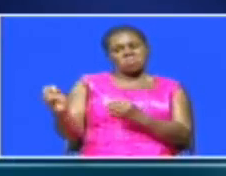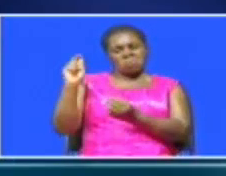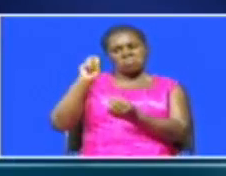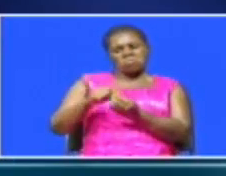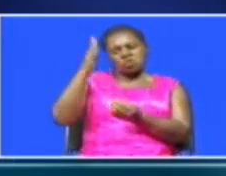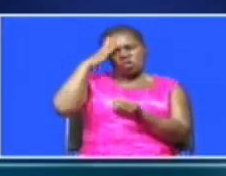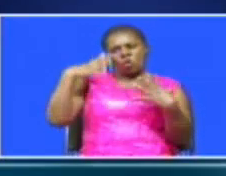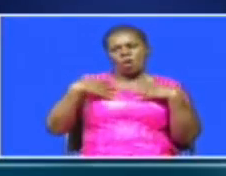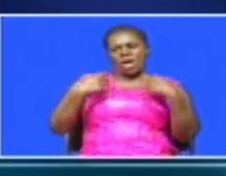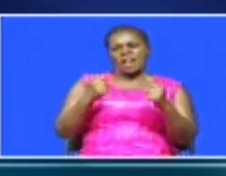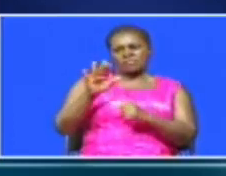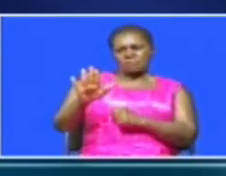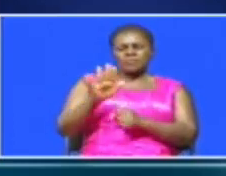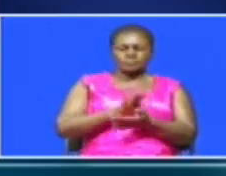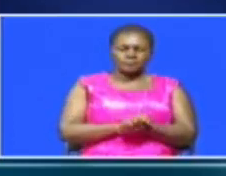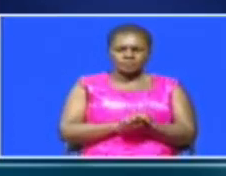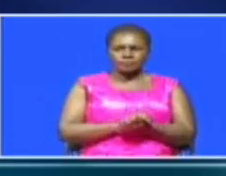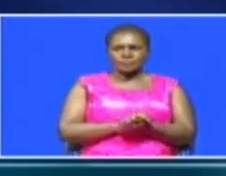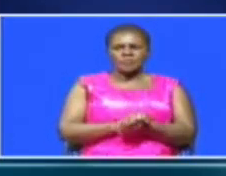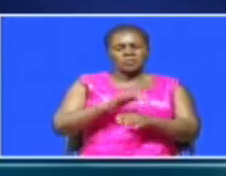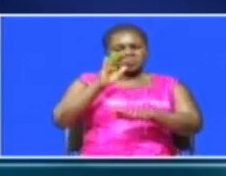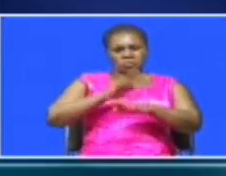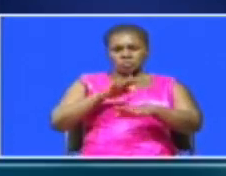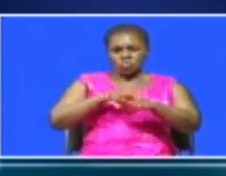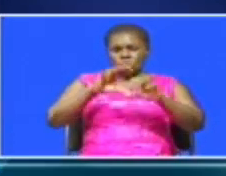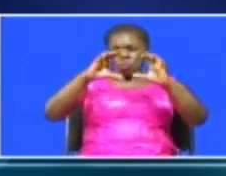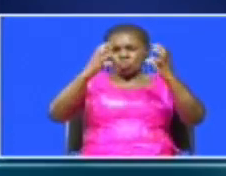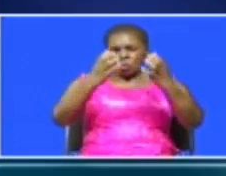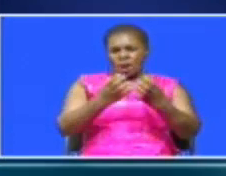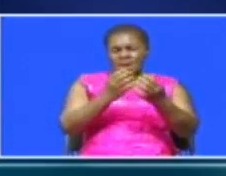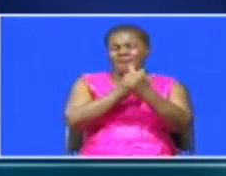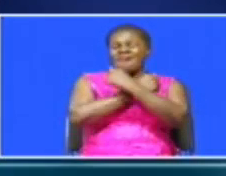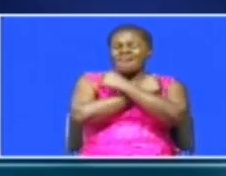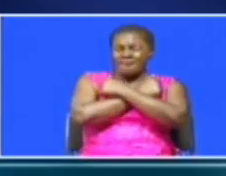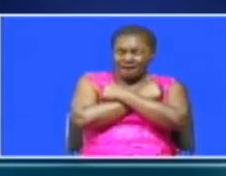ujue afya yako na mapema. Hakuna kitu kizuri duniani kama penzi la mama. Wakati